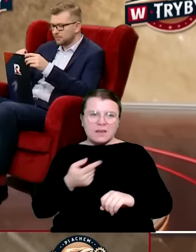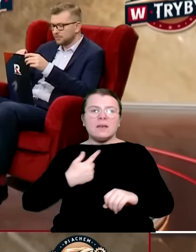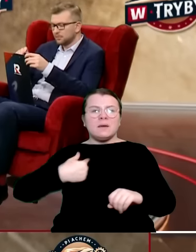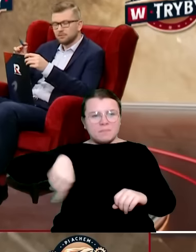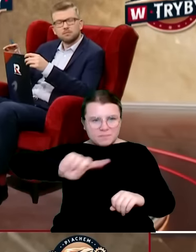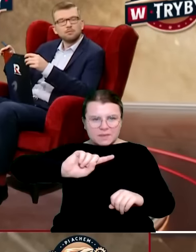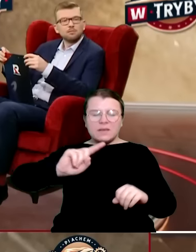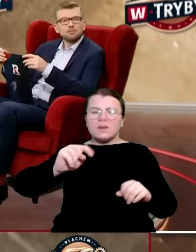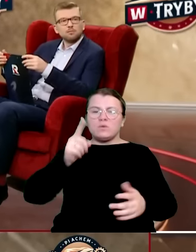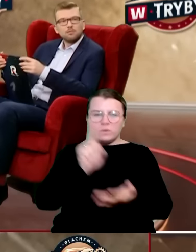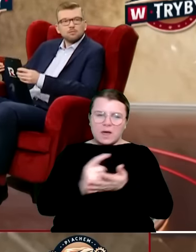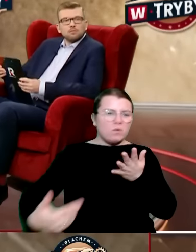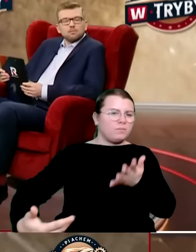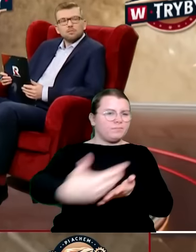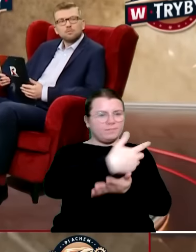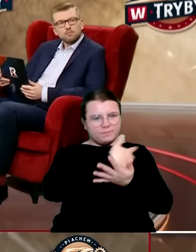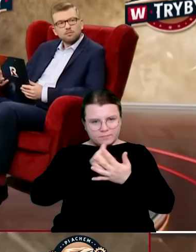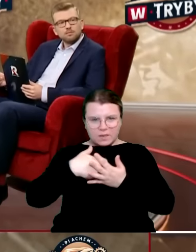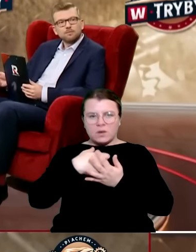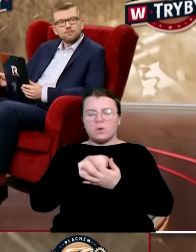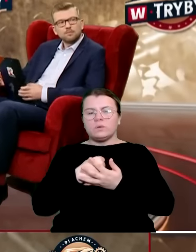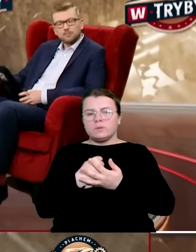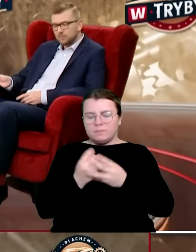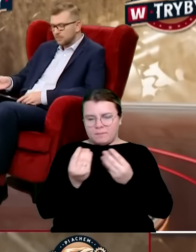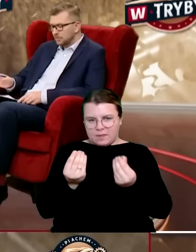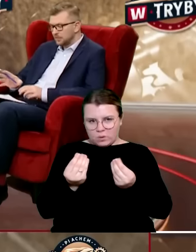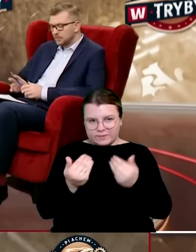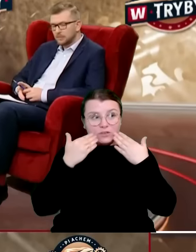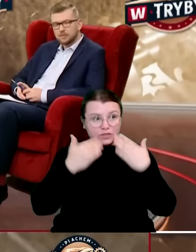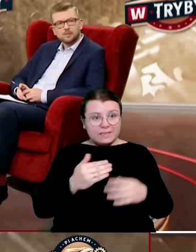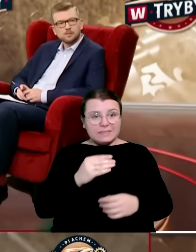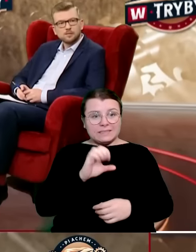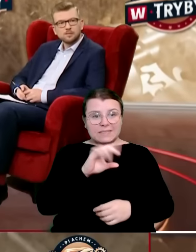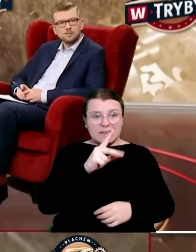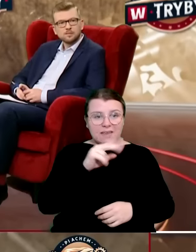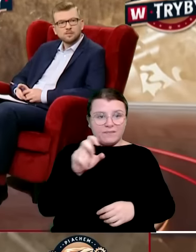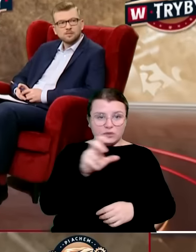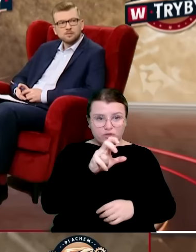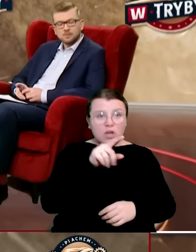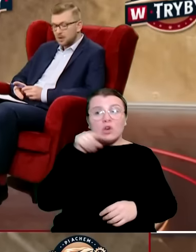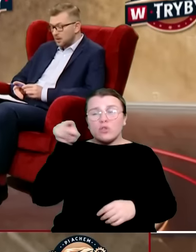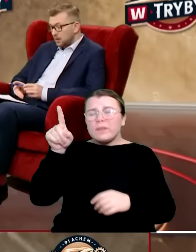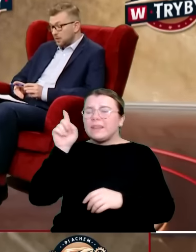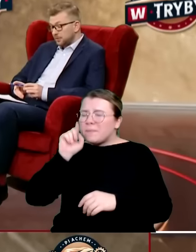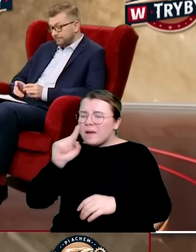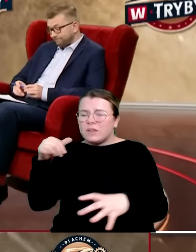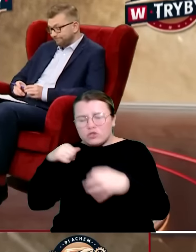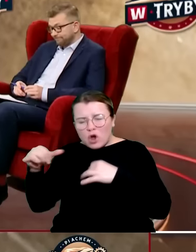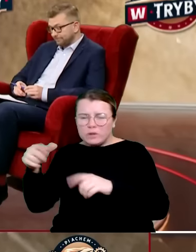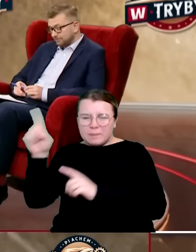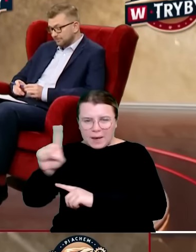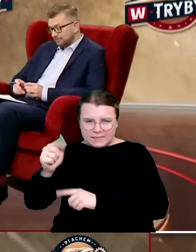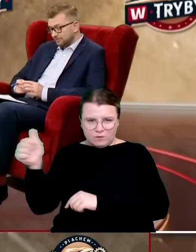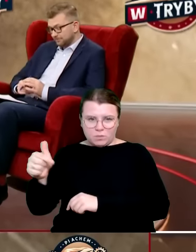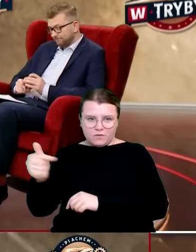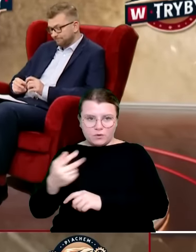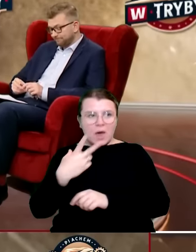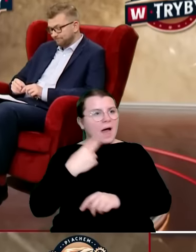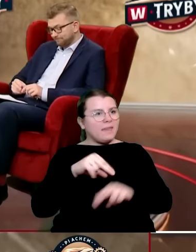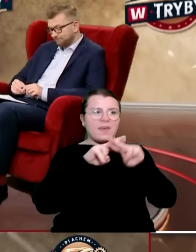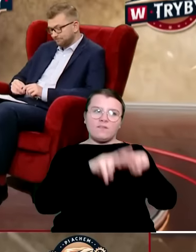rzecz jasna, naszym widzom, za sprawą właśnie Sakiewicza, to jest rola państwa. Nie fundacji, które mają